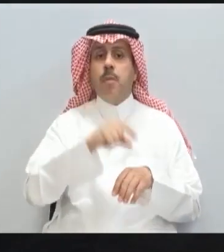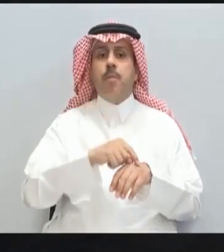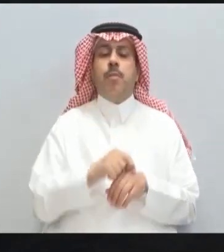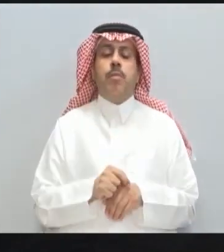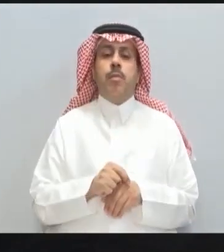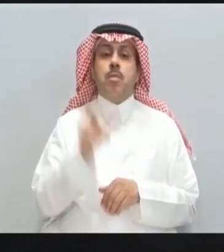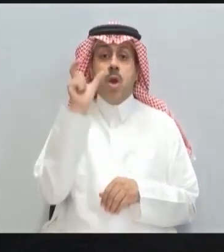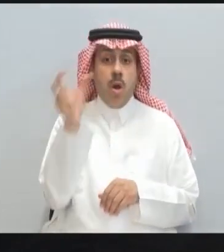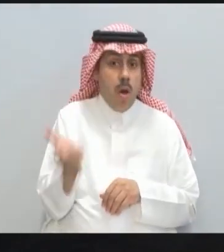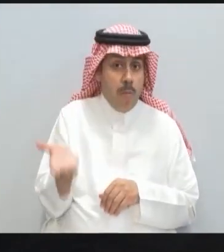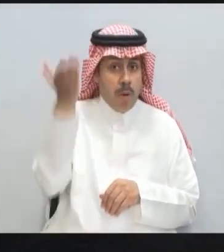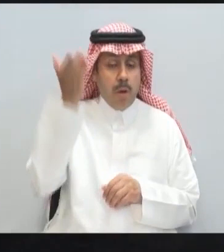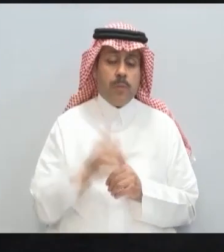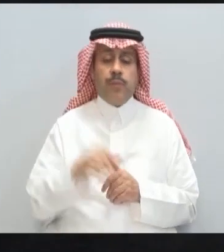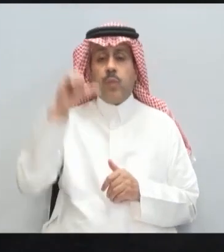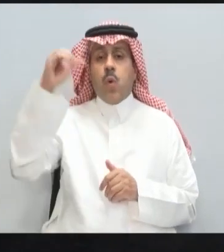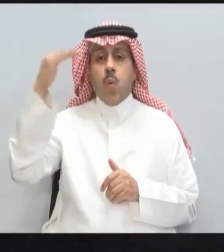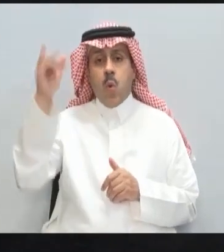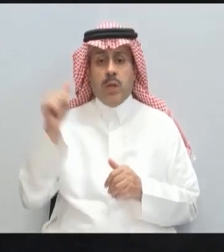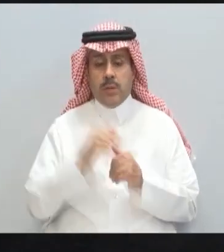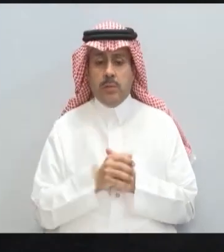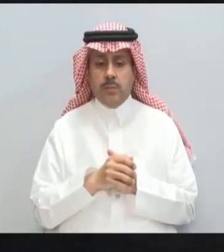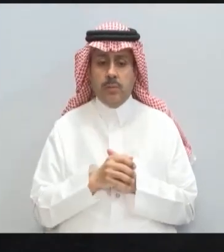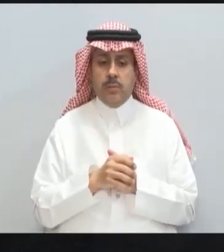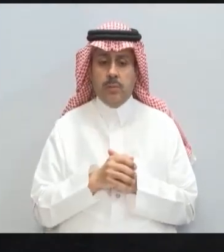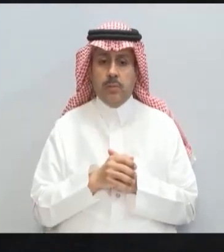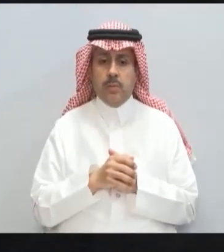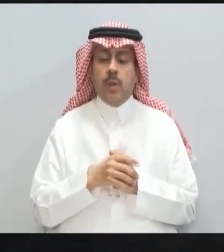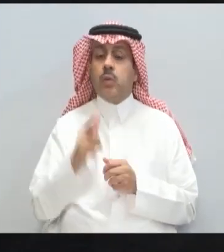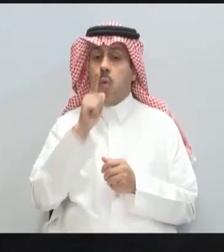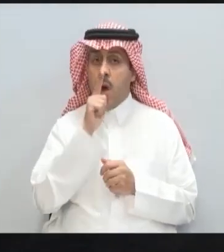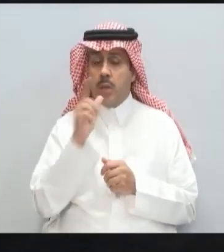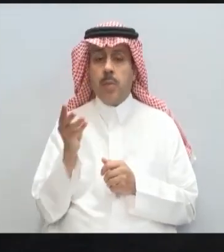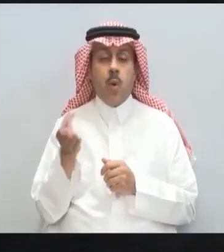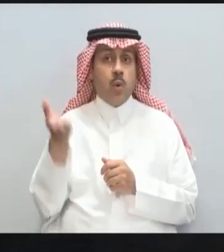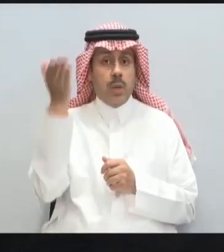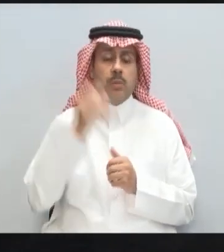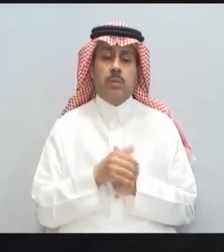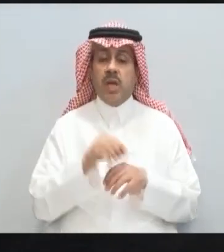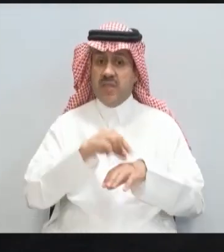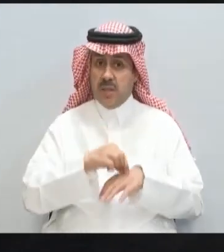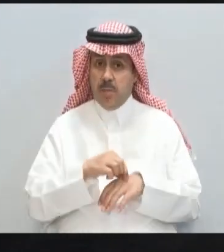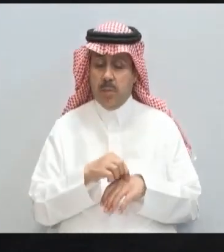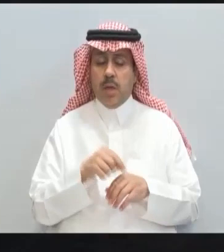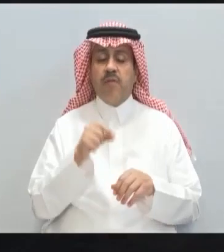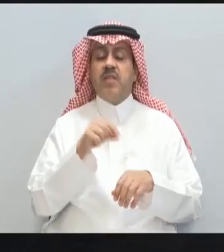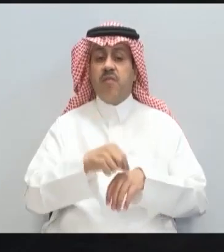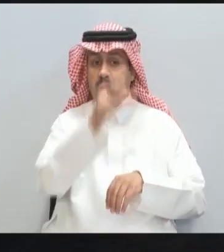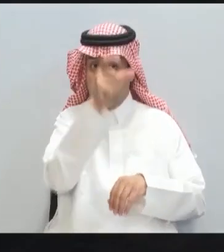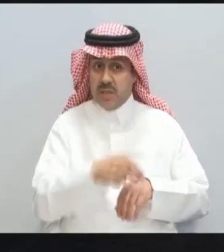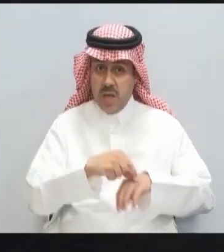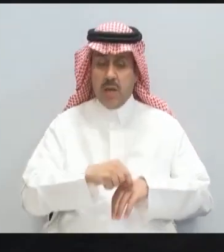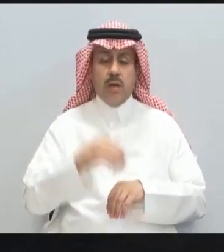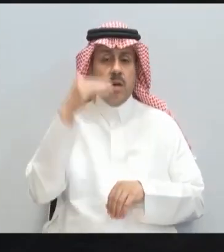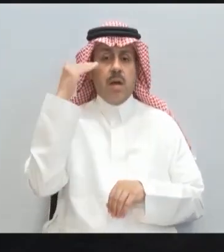الانبياء الذين يوحى اليهم ناتي الى قوله سبحانه وتعالى عن الانسان فاذا هو خصيم ما